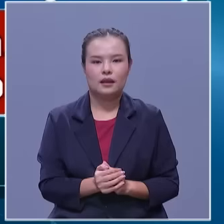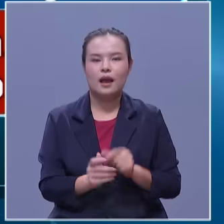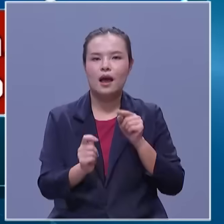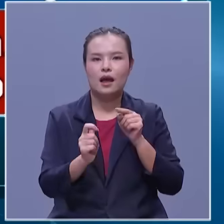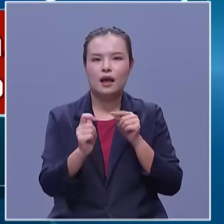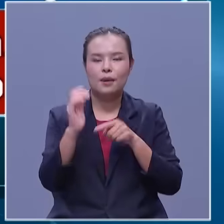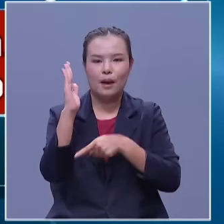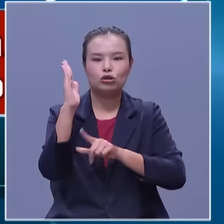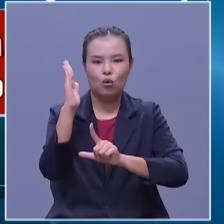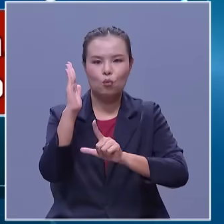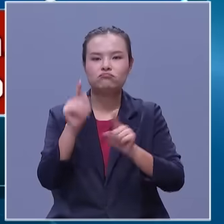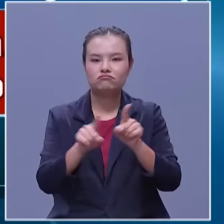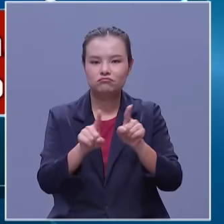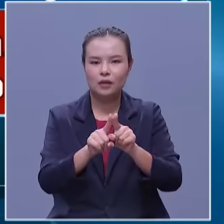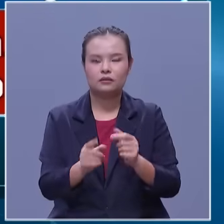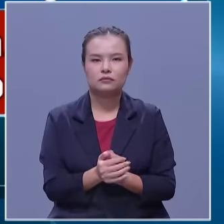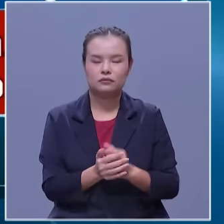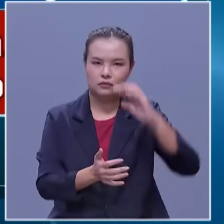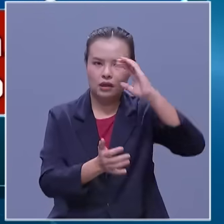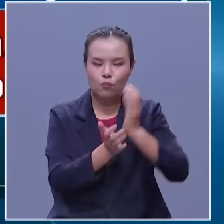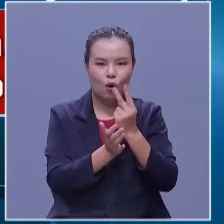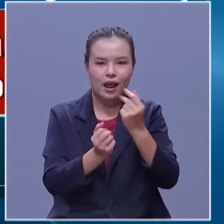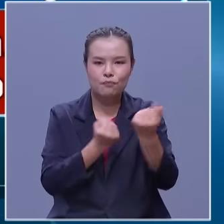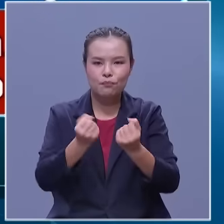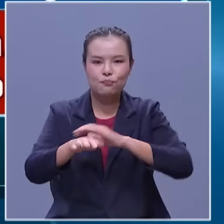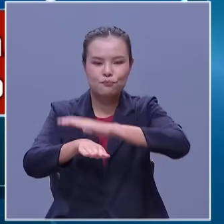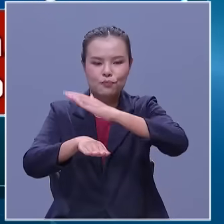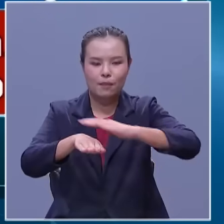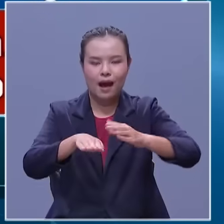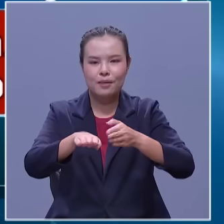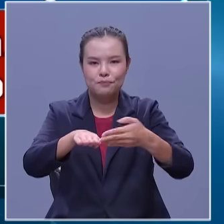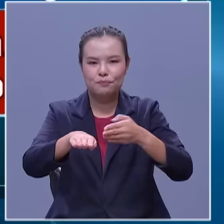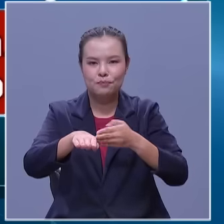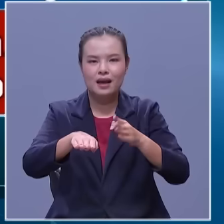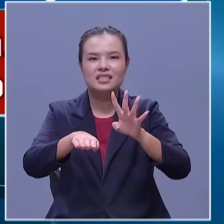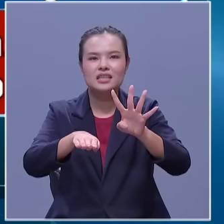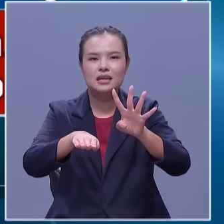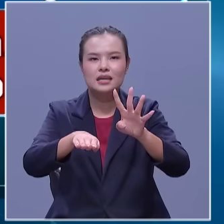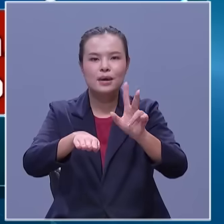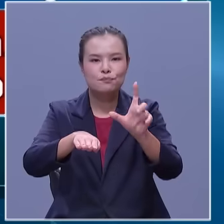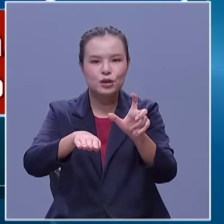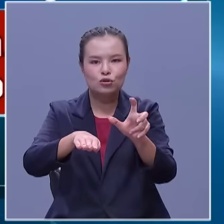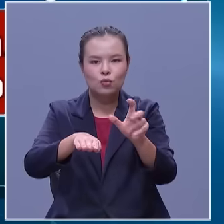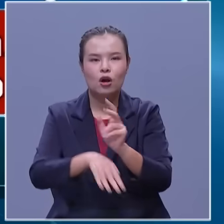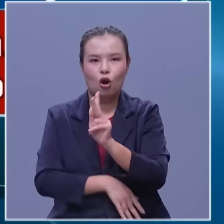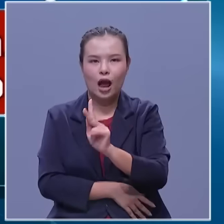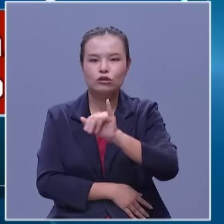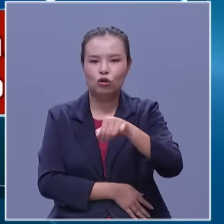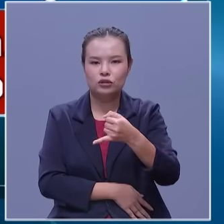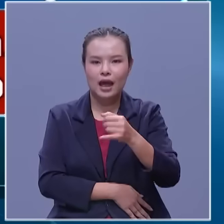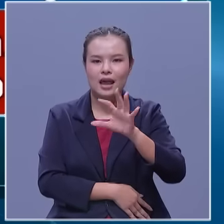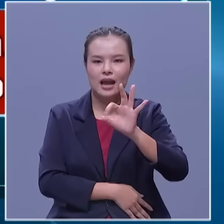ขนุนล่าสุดนี่เห็นว่าเจ้าหน้าที่ไปพบกระบะ 4ประตู Mitsubishiสีขาวนะคะทะเบียนกไก่จ